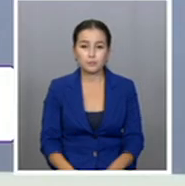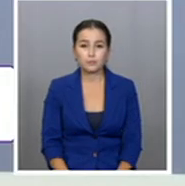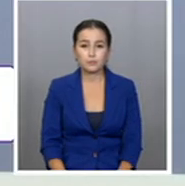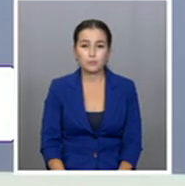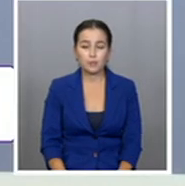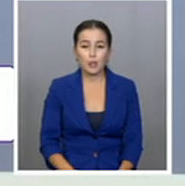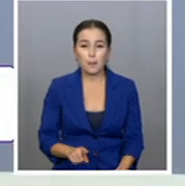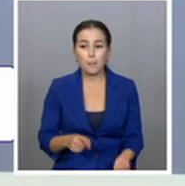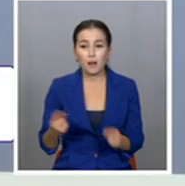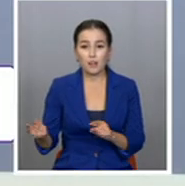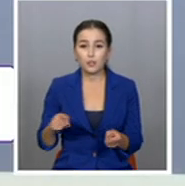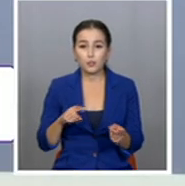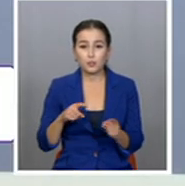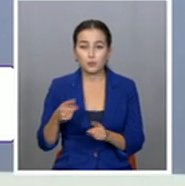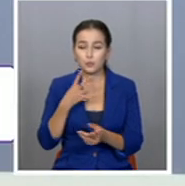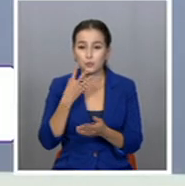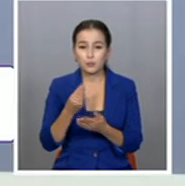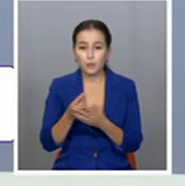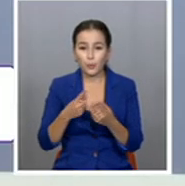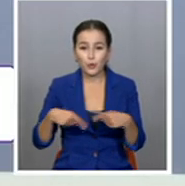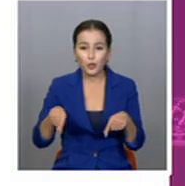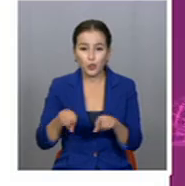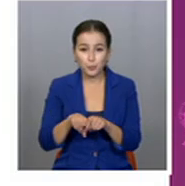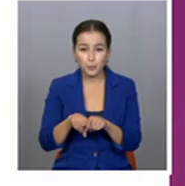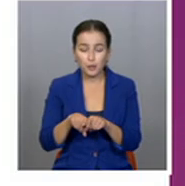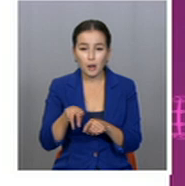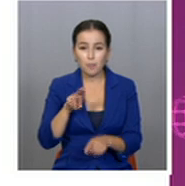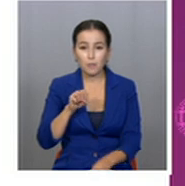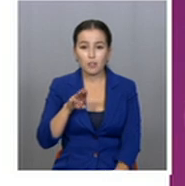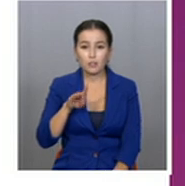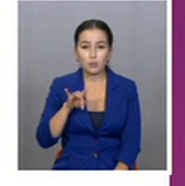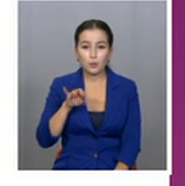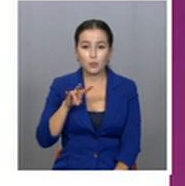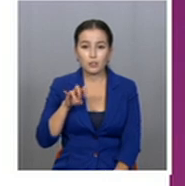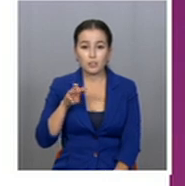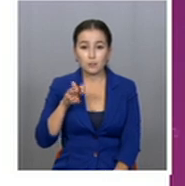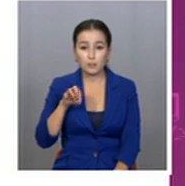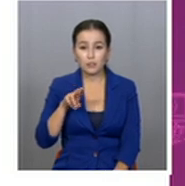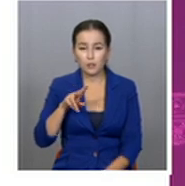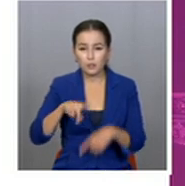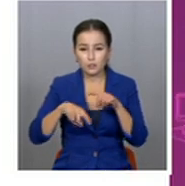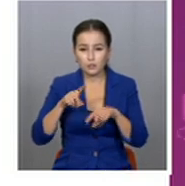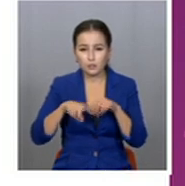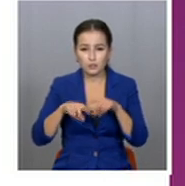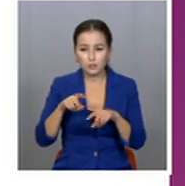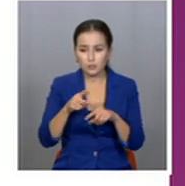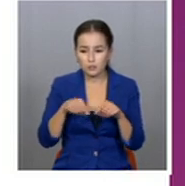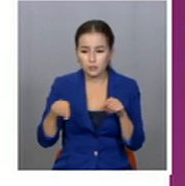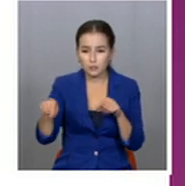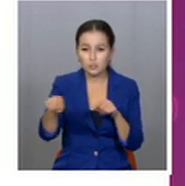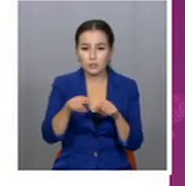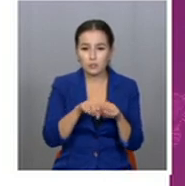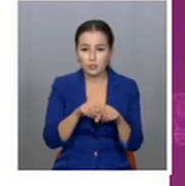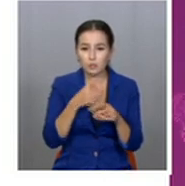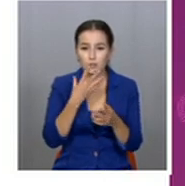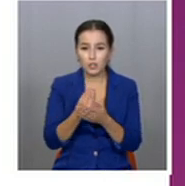Көшпелілердің патронимиялық үйімі. Патронимия – туыстық бірлестік түрі. Шежірелік қағидаға